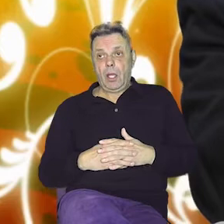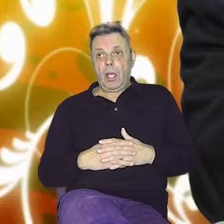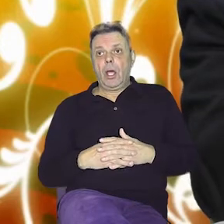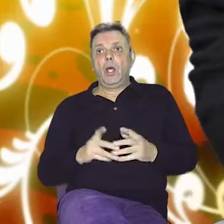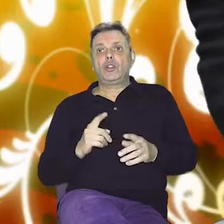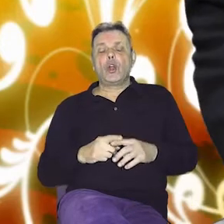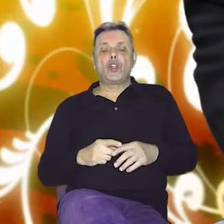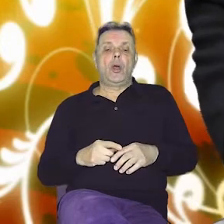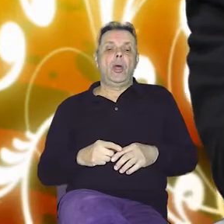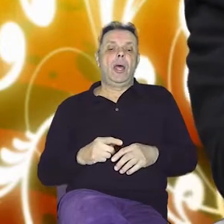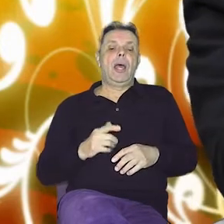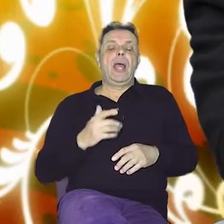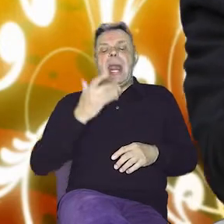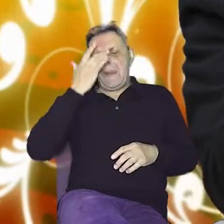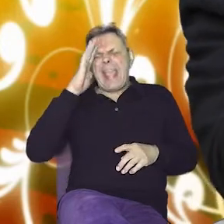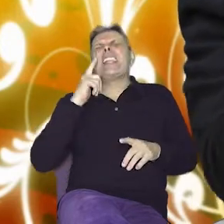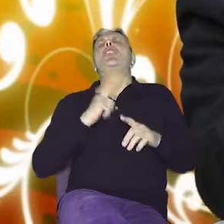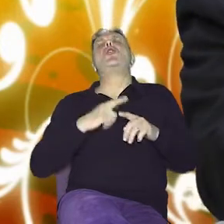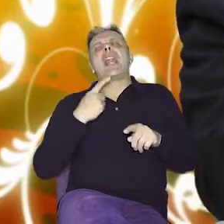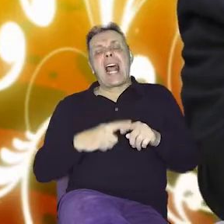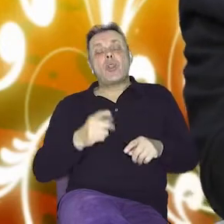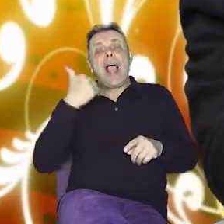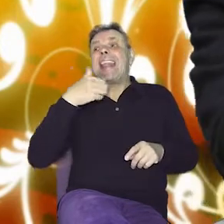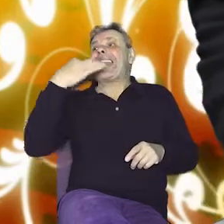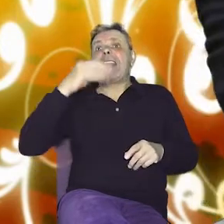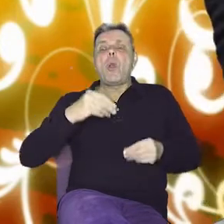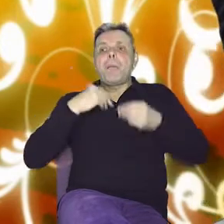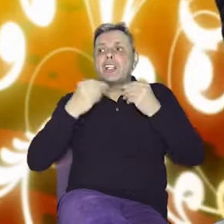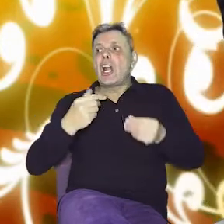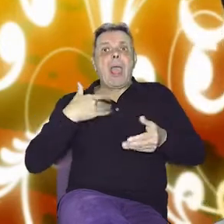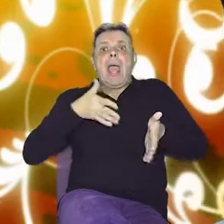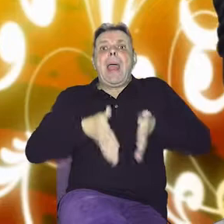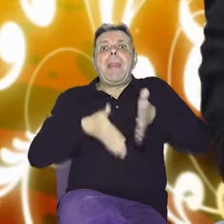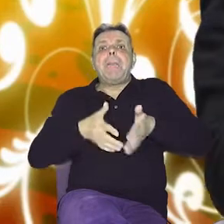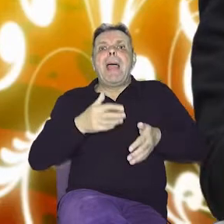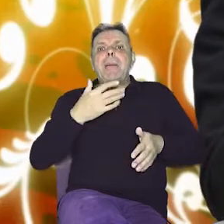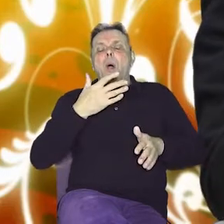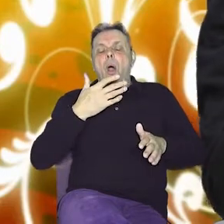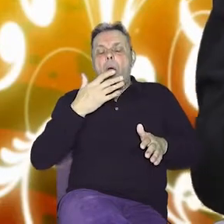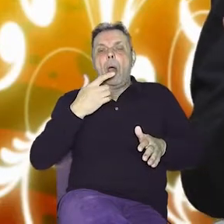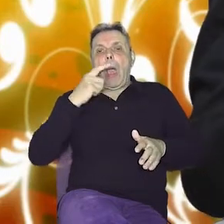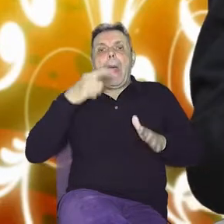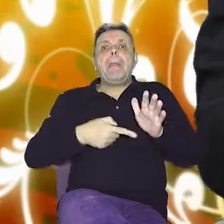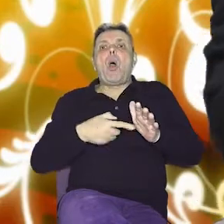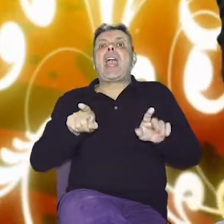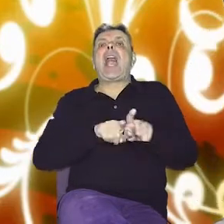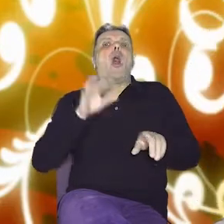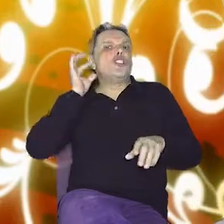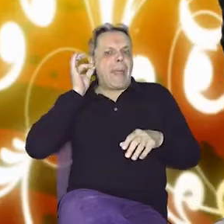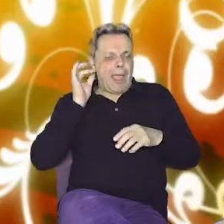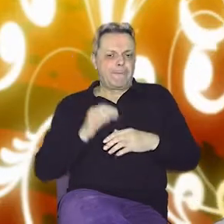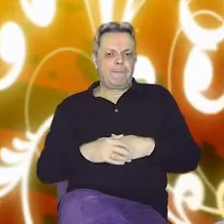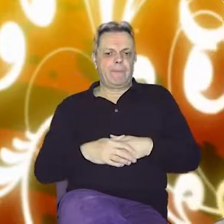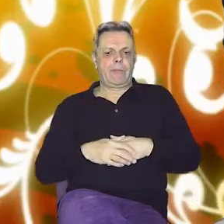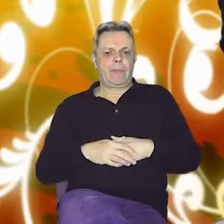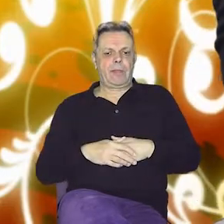I to je zapravo to, ne zna se točan razlog, jedino objašnjenje je to da ne peremo noge ko vi žene. Da, ne njegujete na